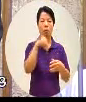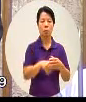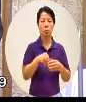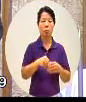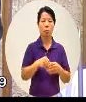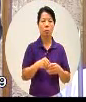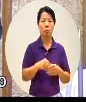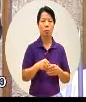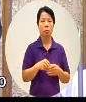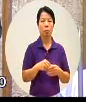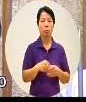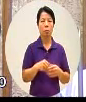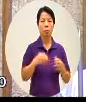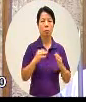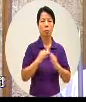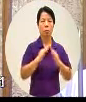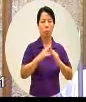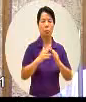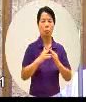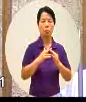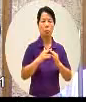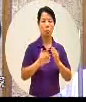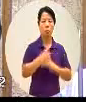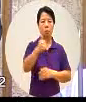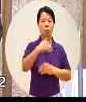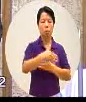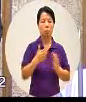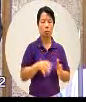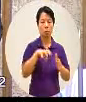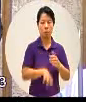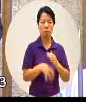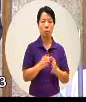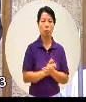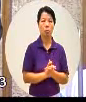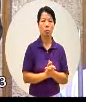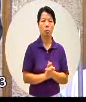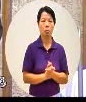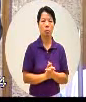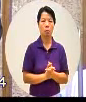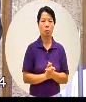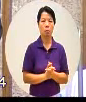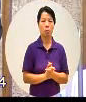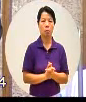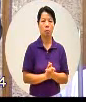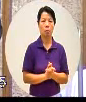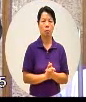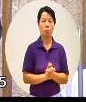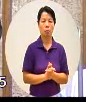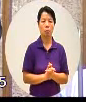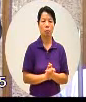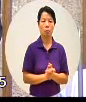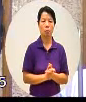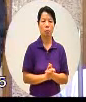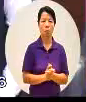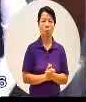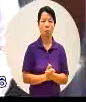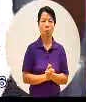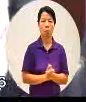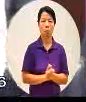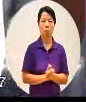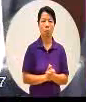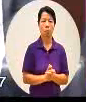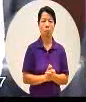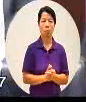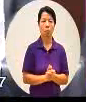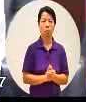林志成顾问。一是那个常任文官。 我拢听无咧。 你越讲本